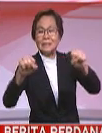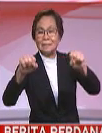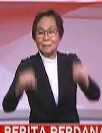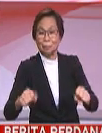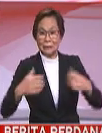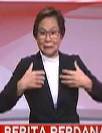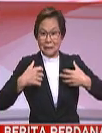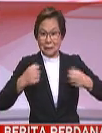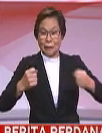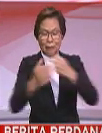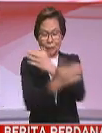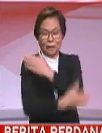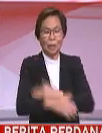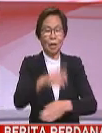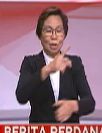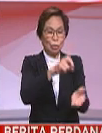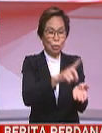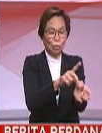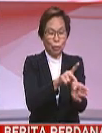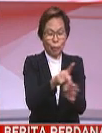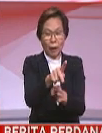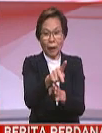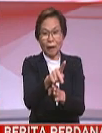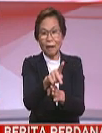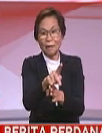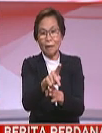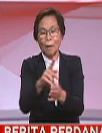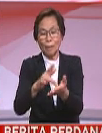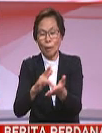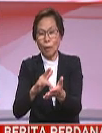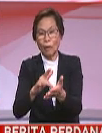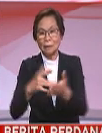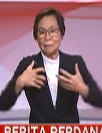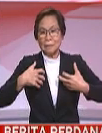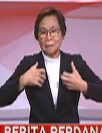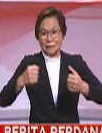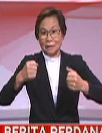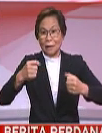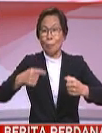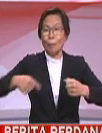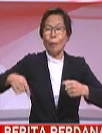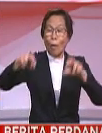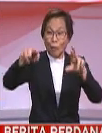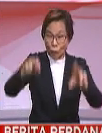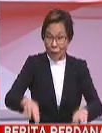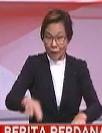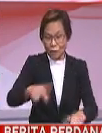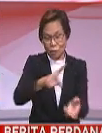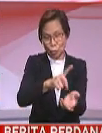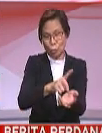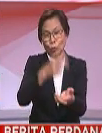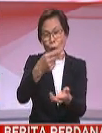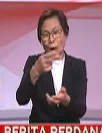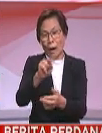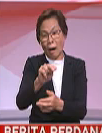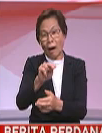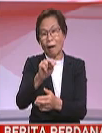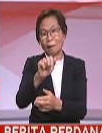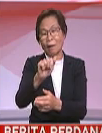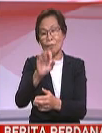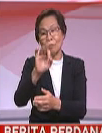negara. Menurut Doktor Pakar Pekerjaan dan Perubatan Kesihatan Am, Dr. Hanafia Basirun,